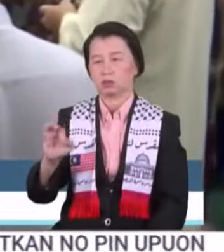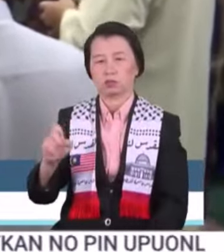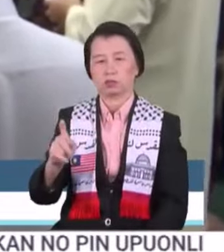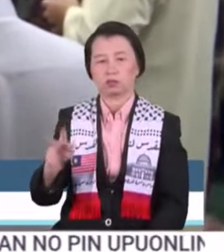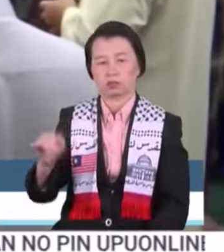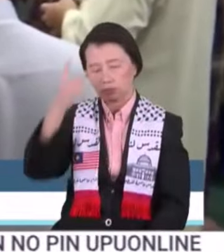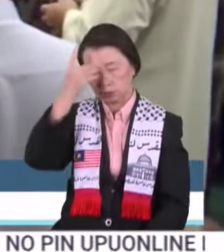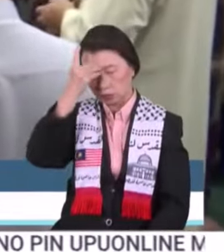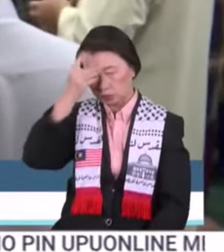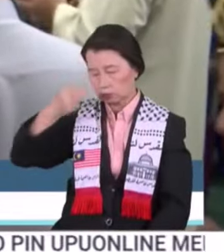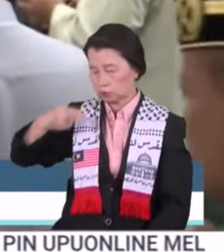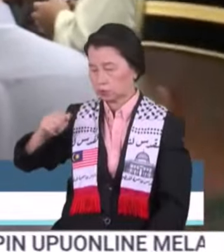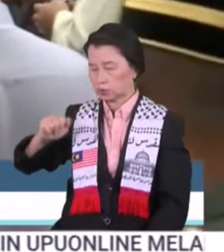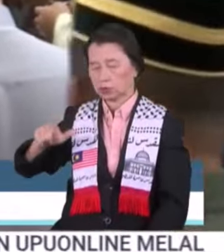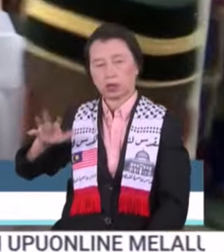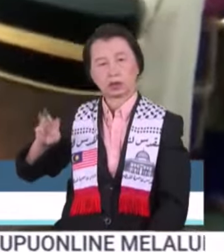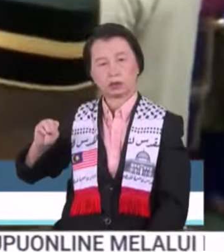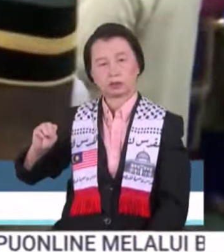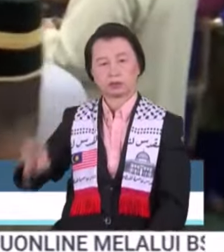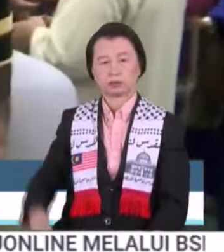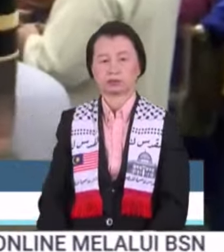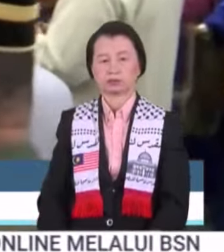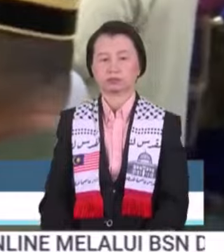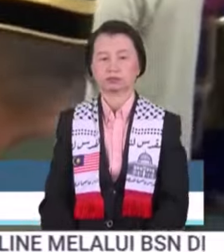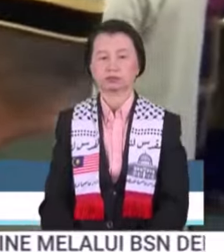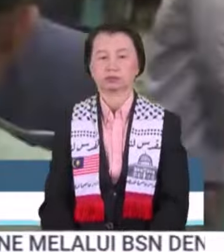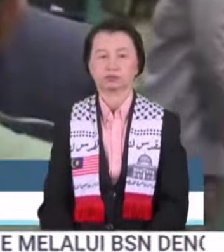Negeri Dato' Abdul Halim Tawil.